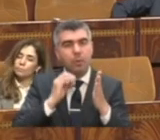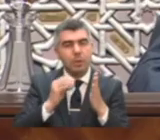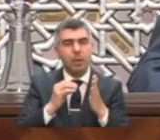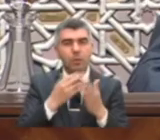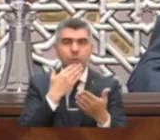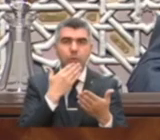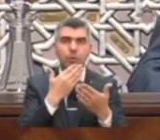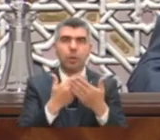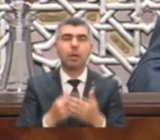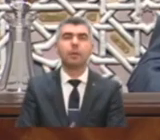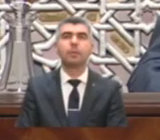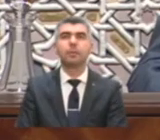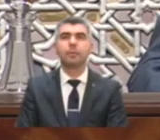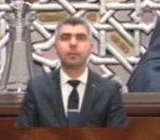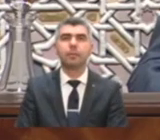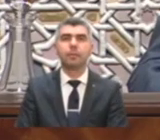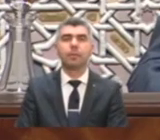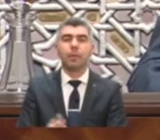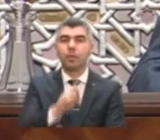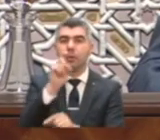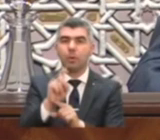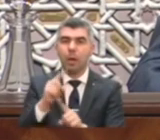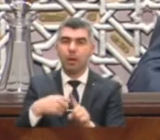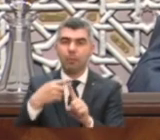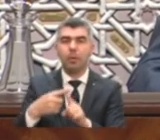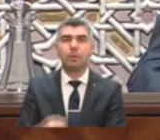سيدنا المحترم تاع الوقت، هل من تعقيب إضافي؟